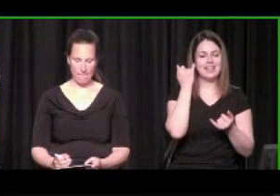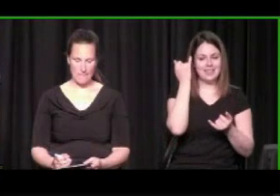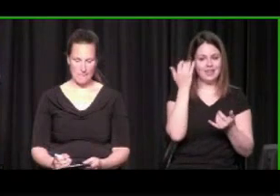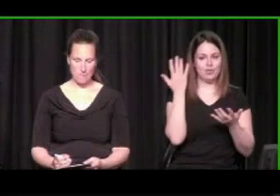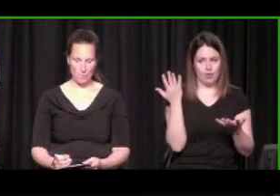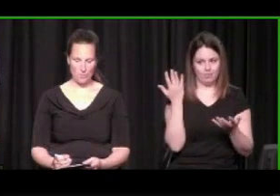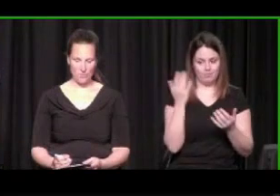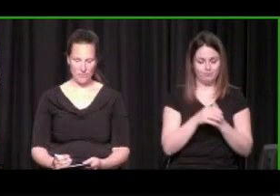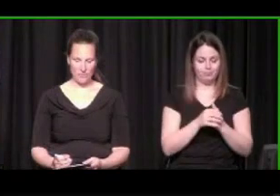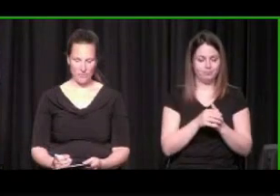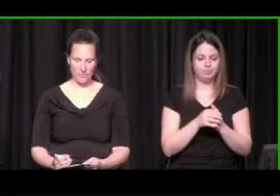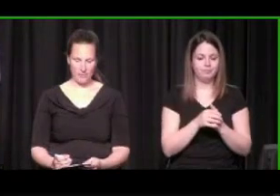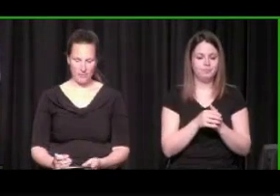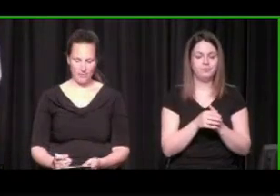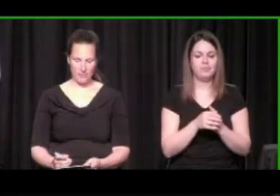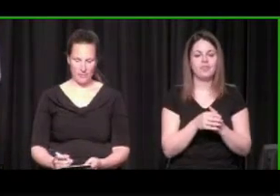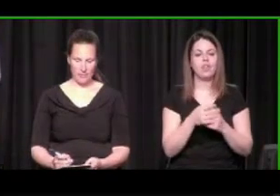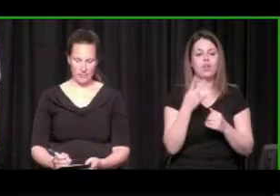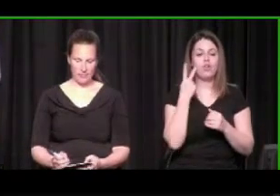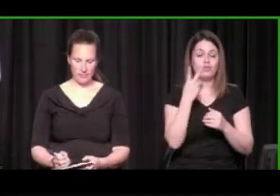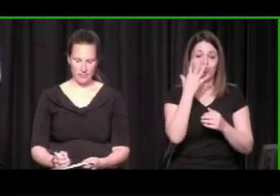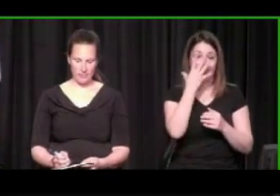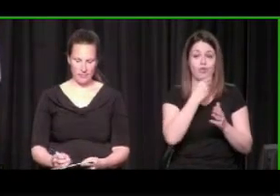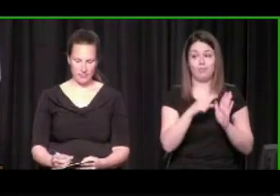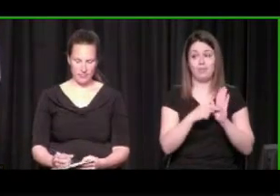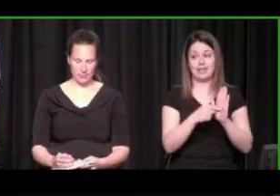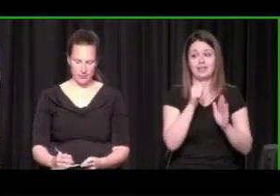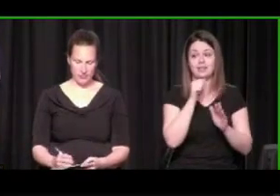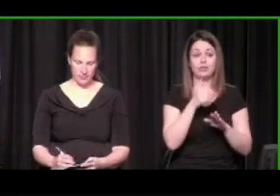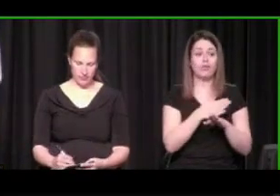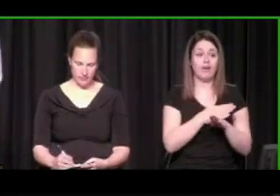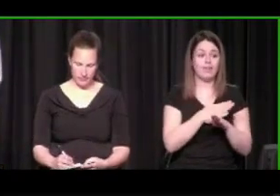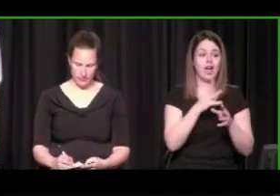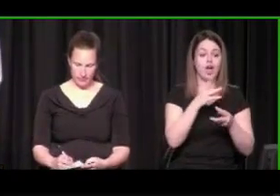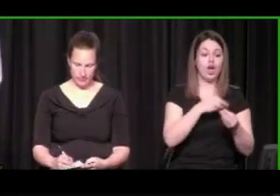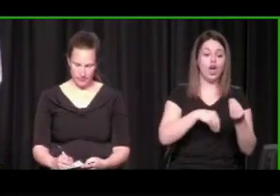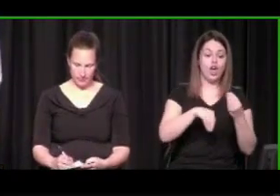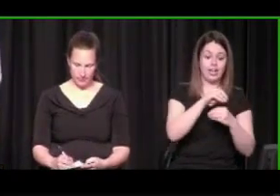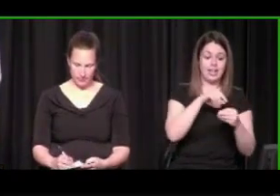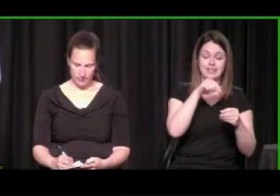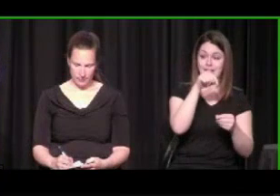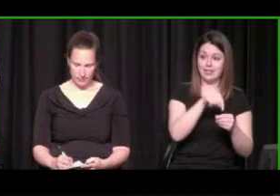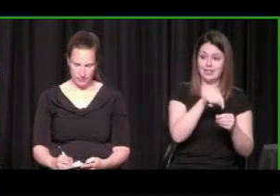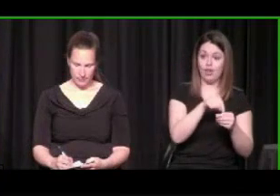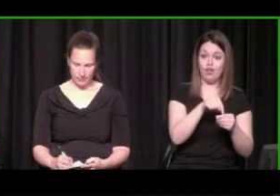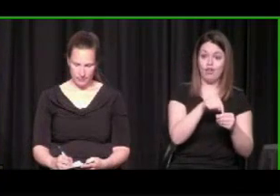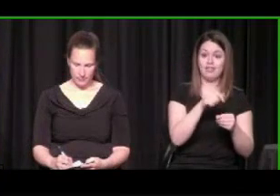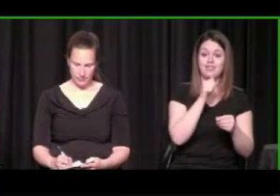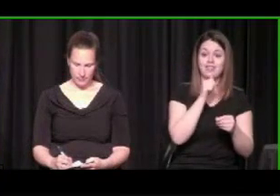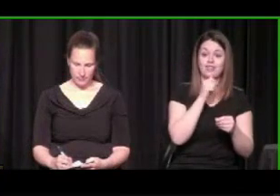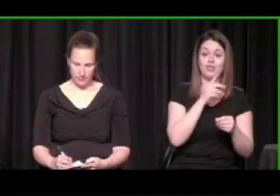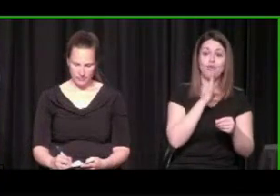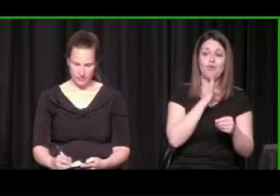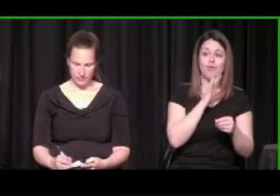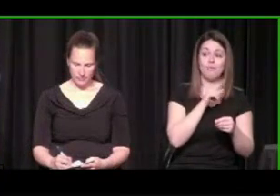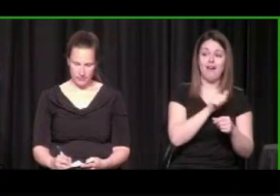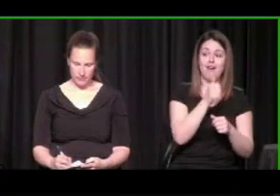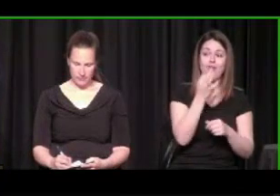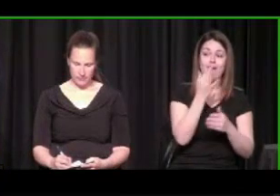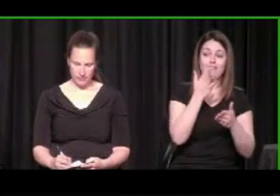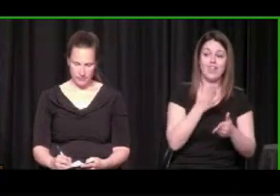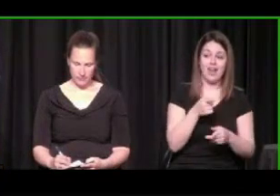que, bien évidemment, et on a vu un bel exemple juste avant, l'organisation constatant qu'il y avait un vieillissement de ses